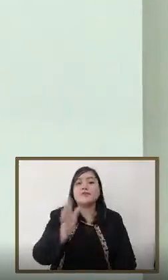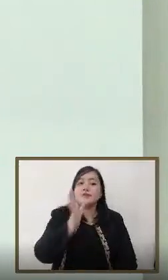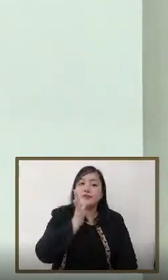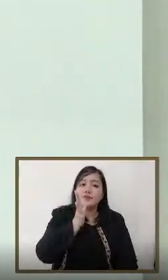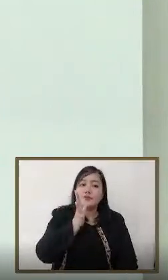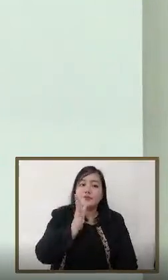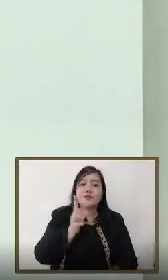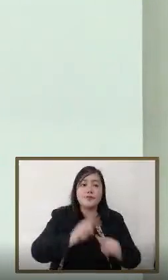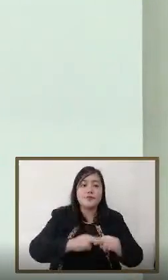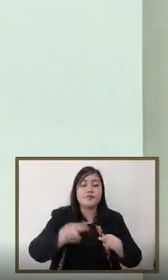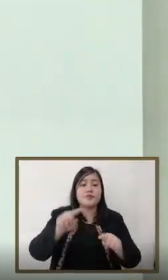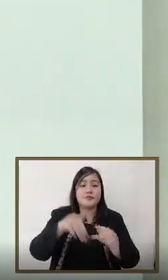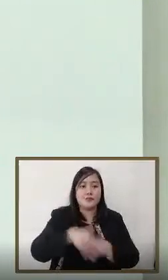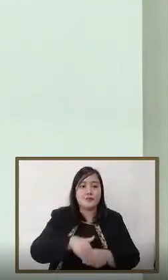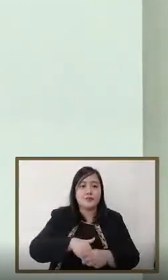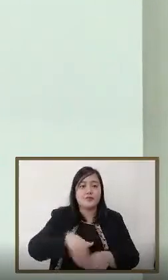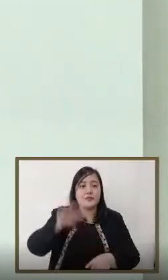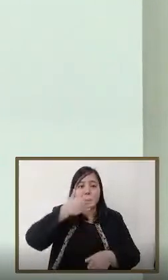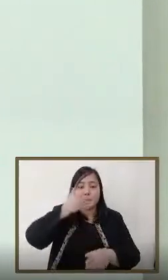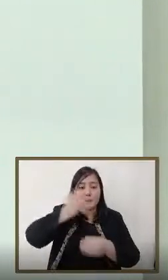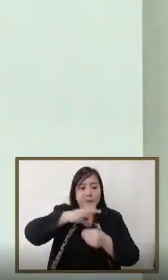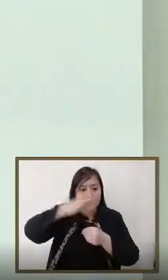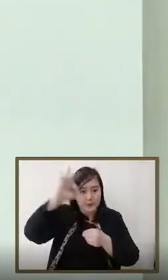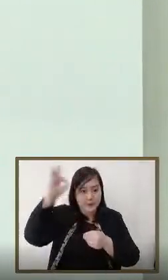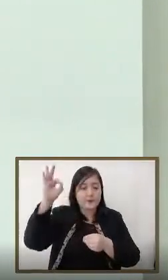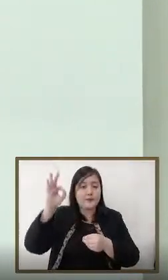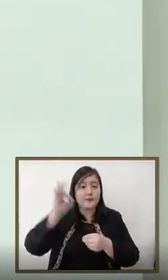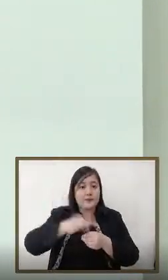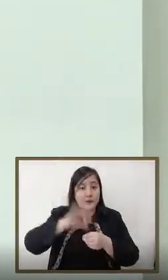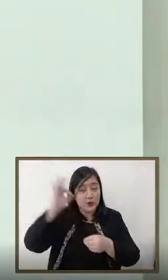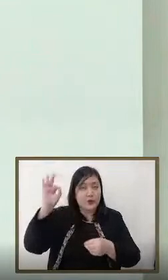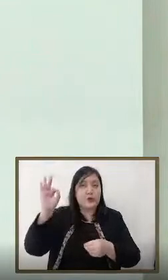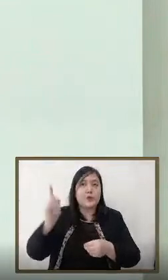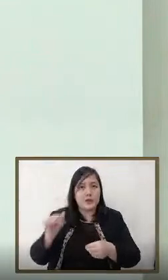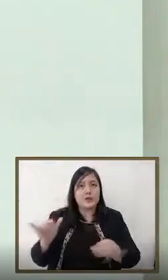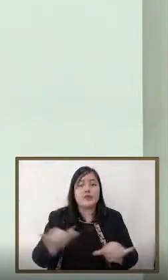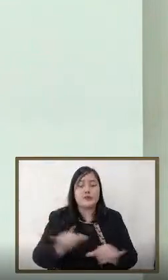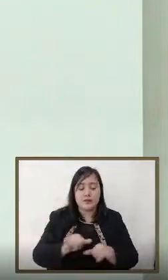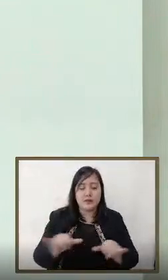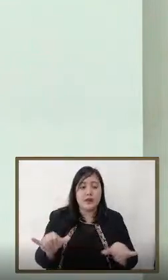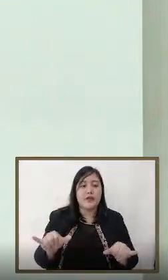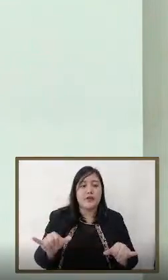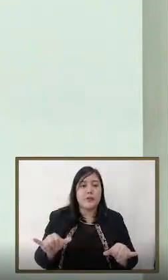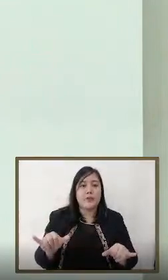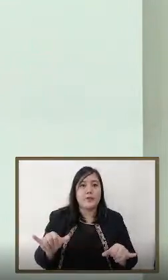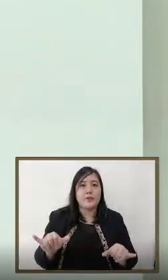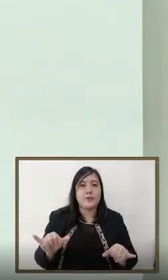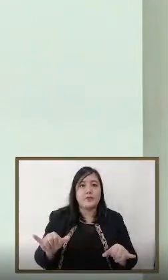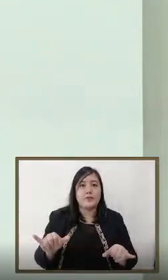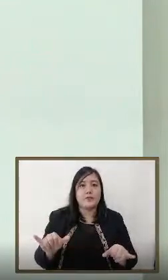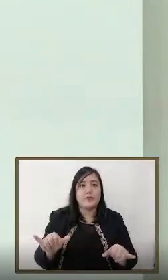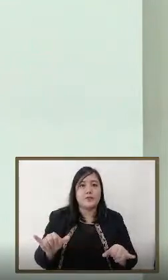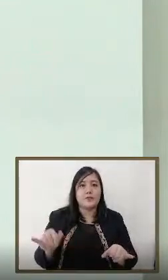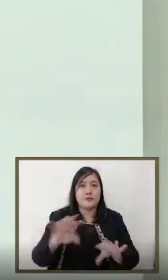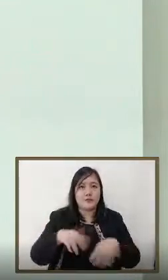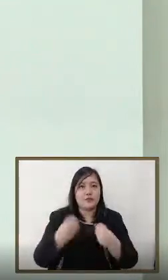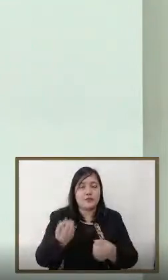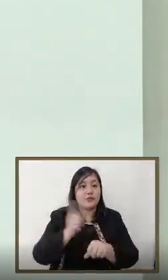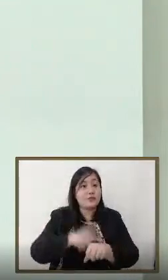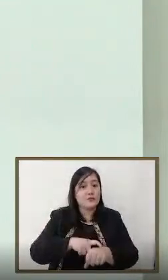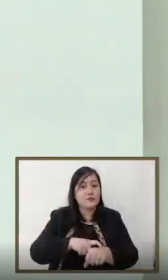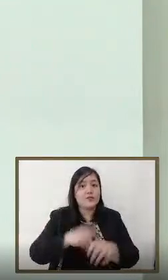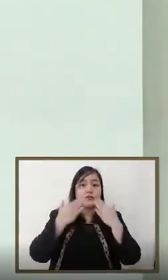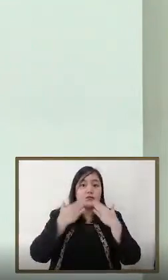soul winning ay bira din sila. Kaya right, mga mothers, tuloy-tuloy po tayo. Man. Salamat po sa Panginoon sa mga tao